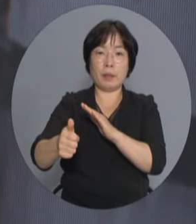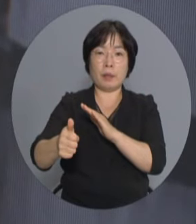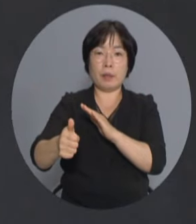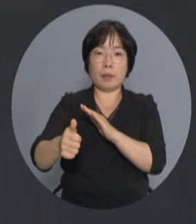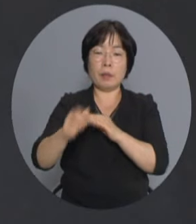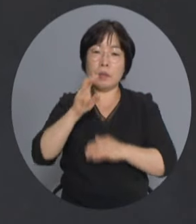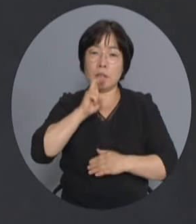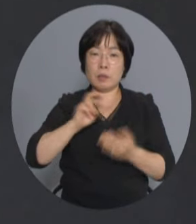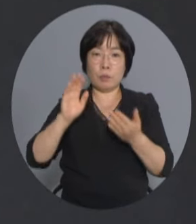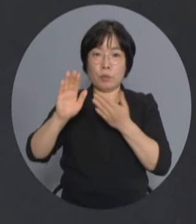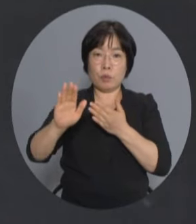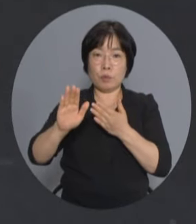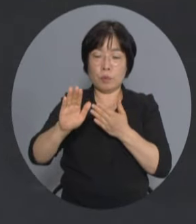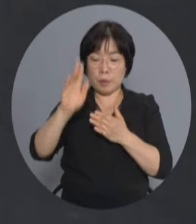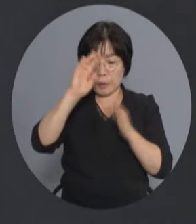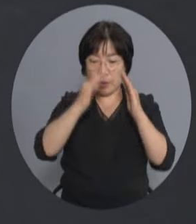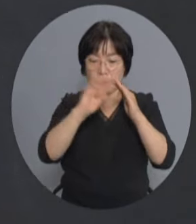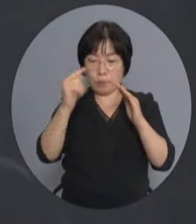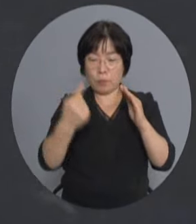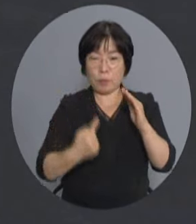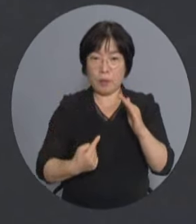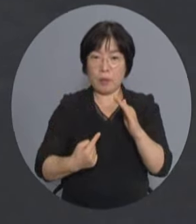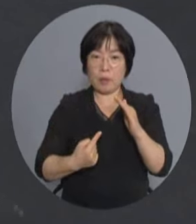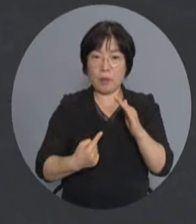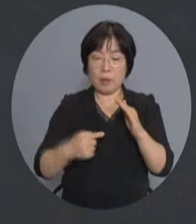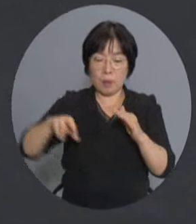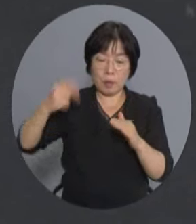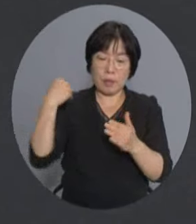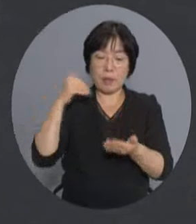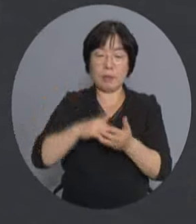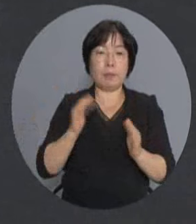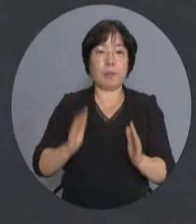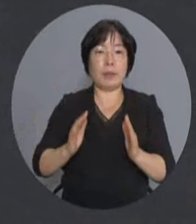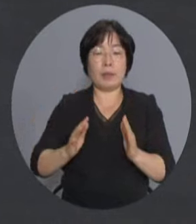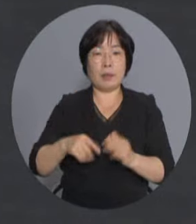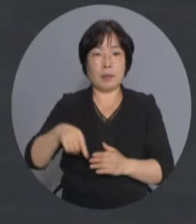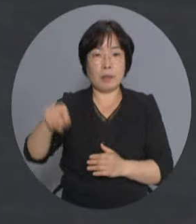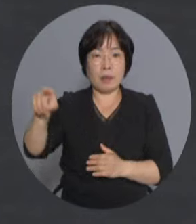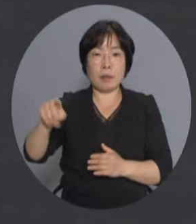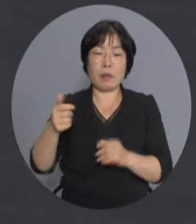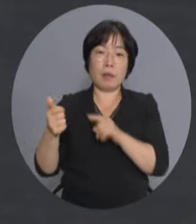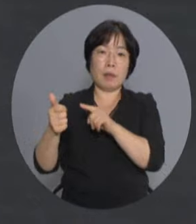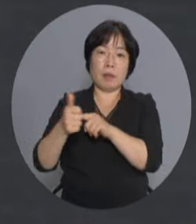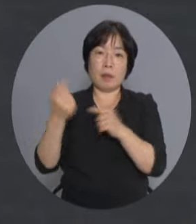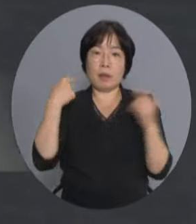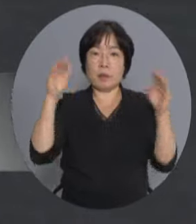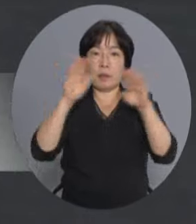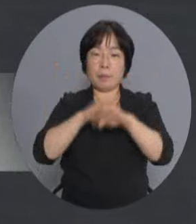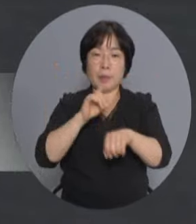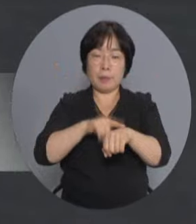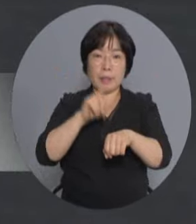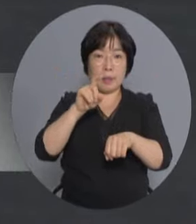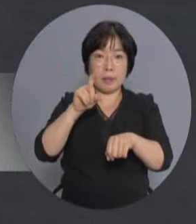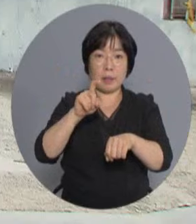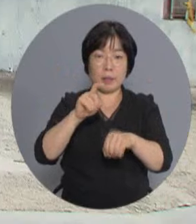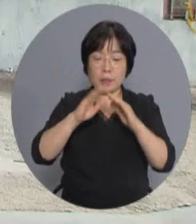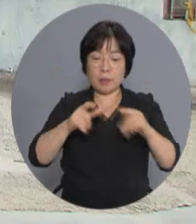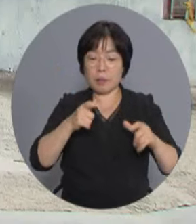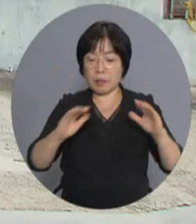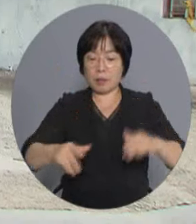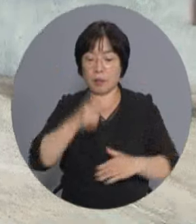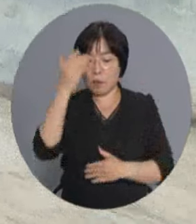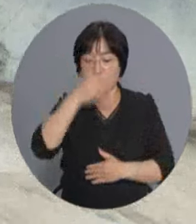약 20분 뒤 집에서 나온 남성이 왔던 길로 뛰어갑니다. 이 남성은 어젯밤 11시쯤 전남